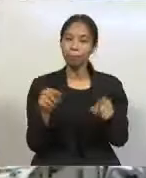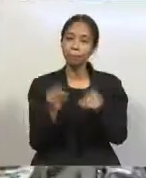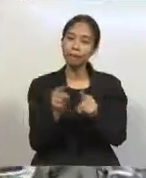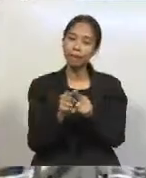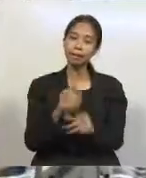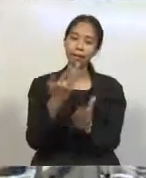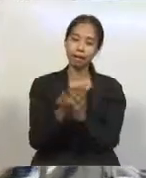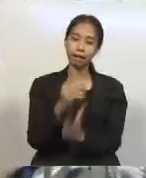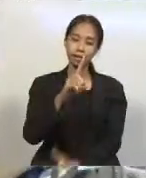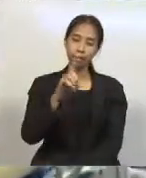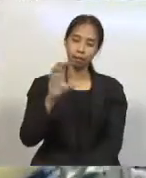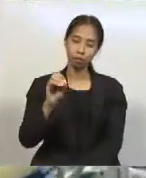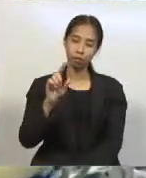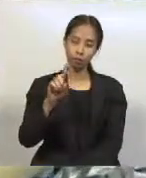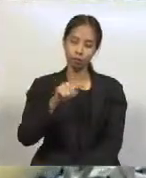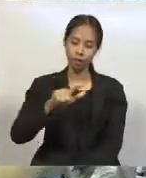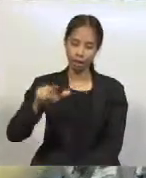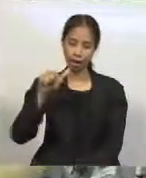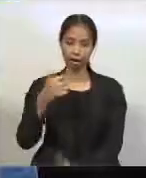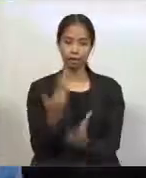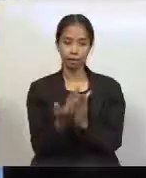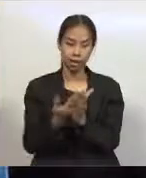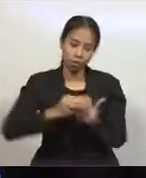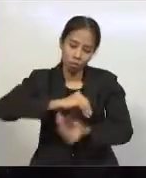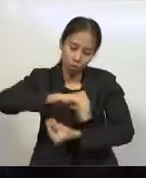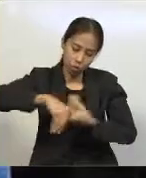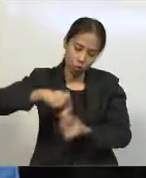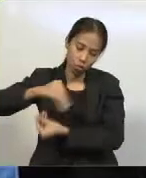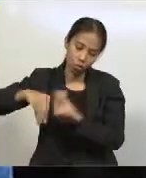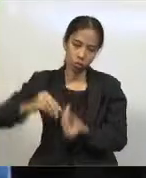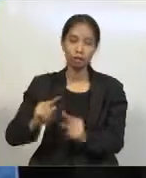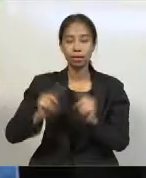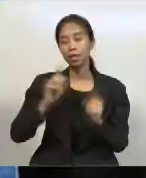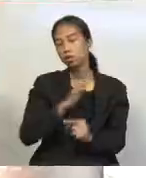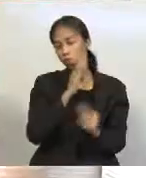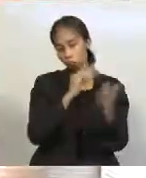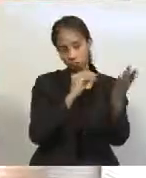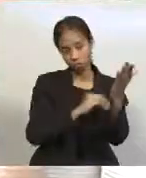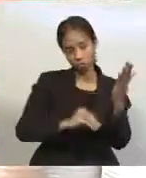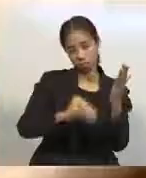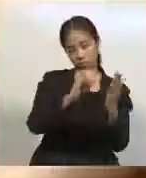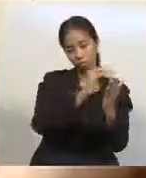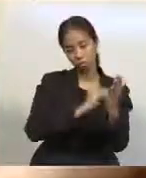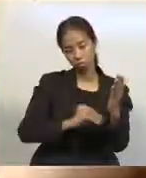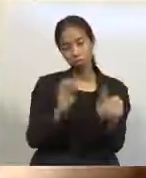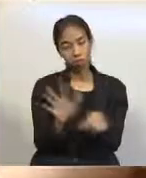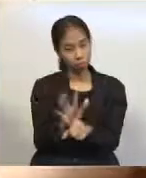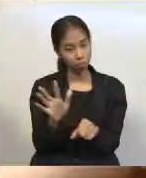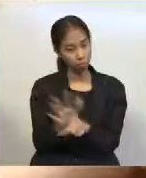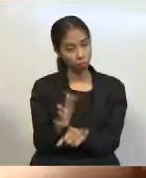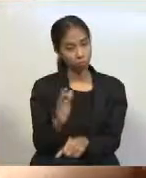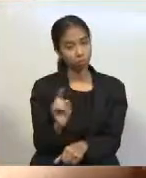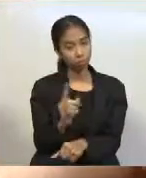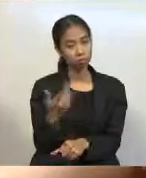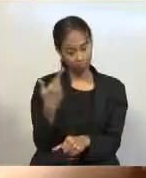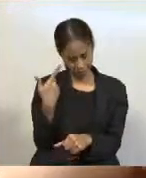นะคะอันนี้เป็น10อันดับแรกแต่ถ้าถามว่ามีการใช้จ่ายครบทั้ง77จังหวัดทั่วกรุงเทพทั่วไทยเลยไหมครบหมดเลยนะ